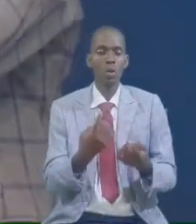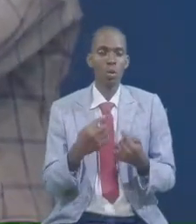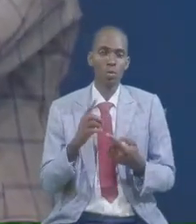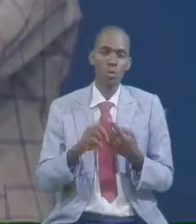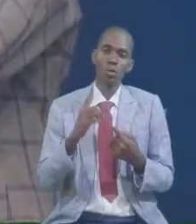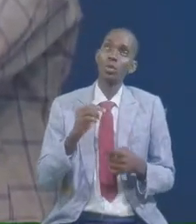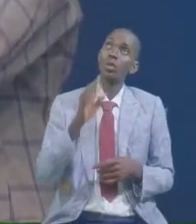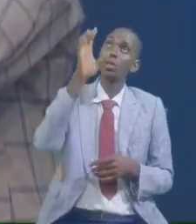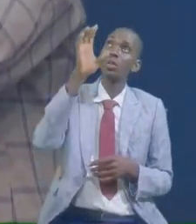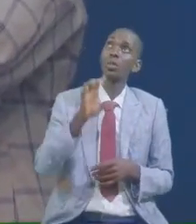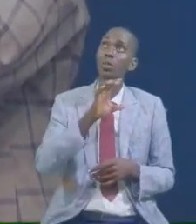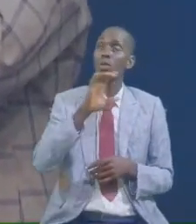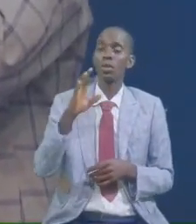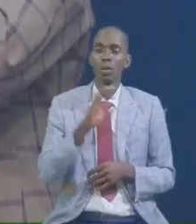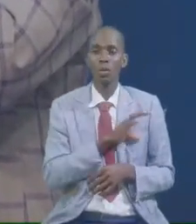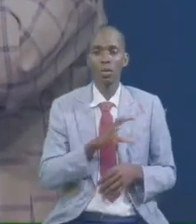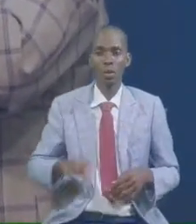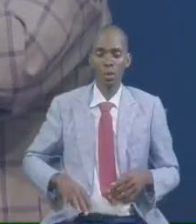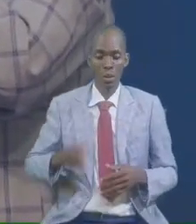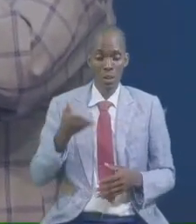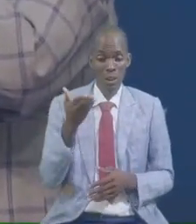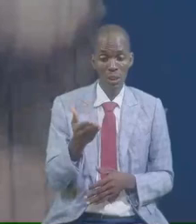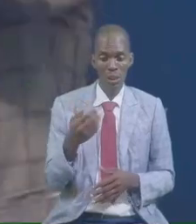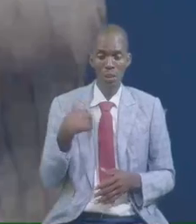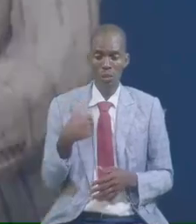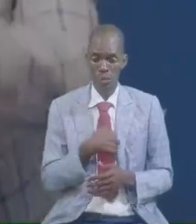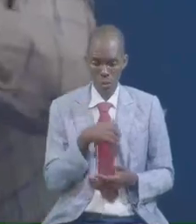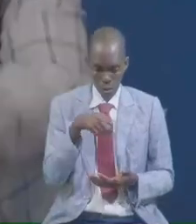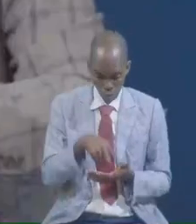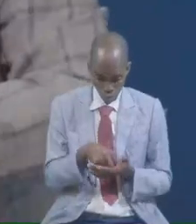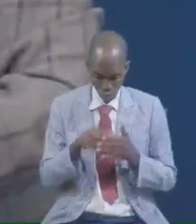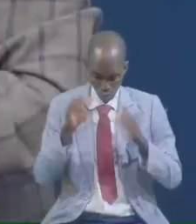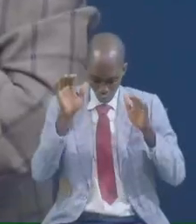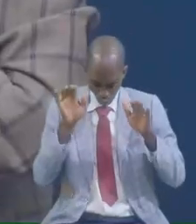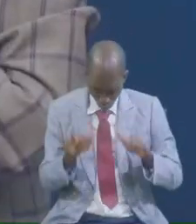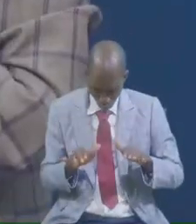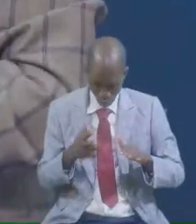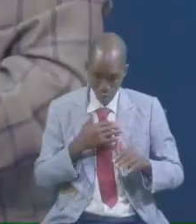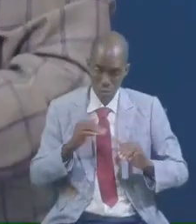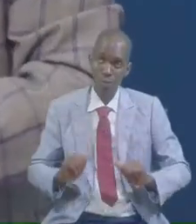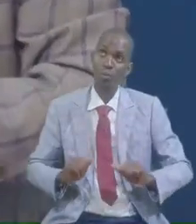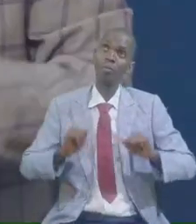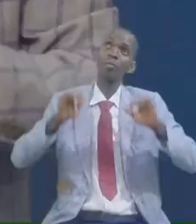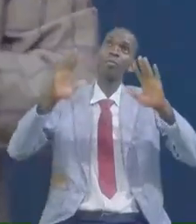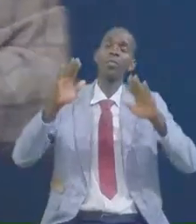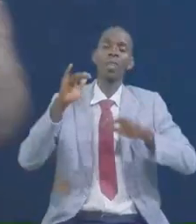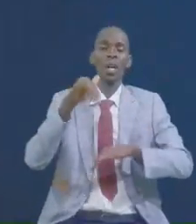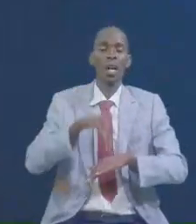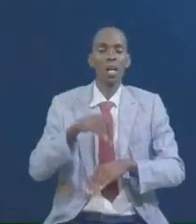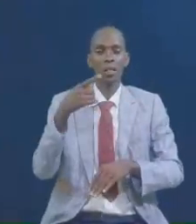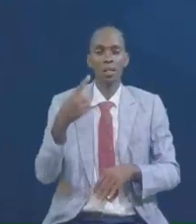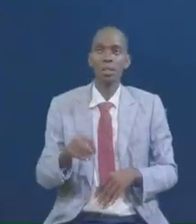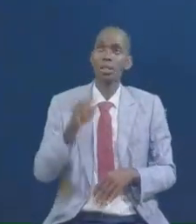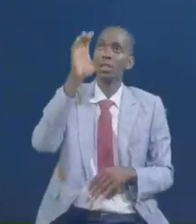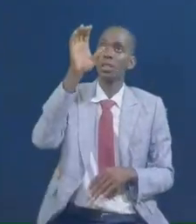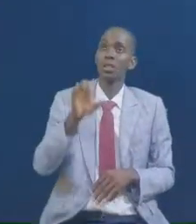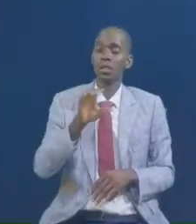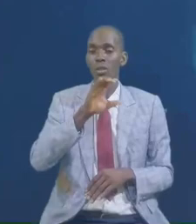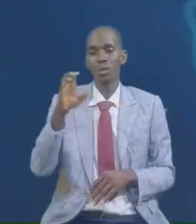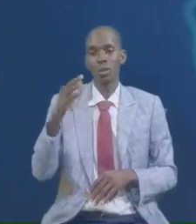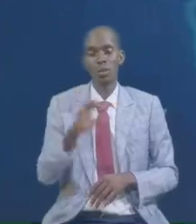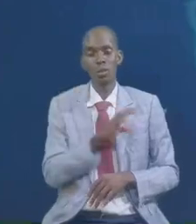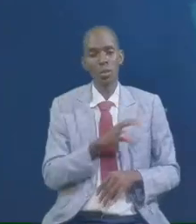Nous nous mettons à genoux et nous fléchissons, nous abandonnons à la croix de Christ. Et il